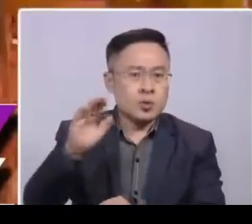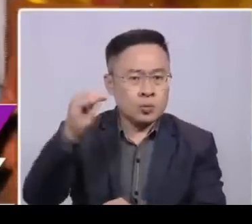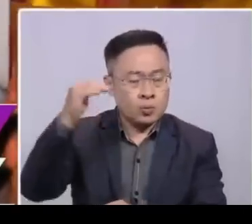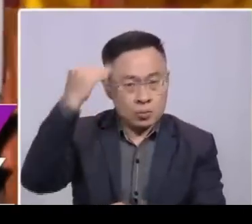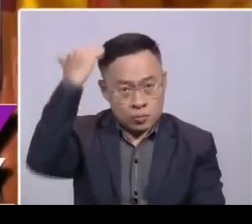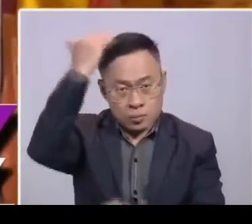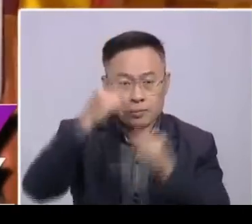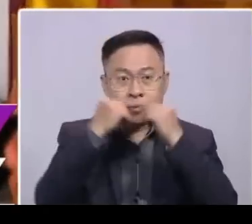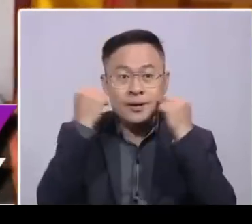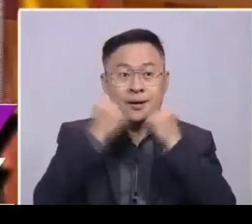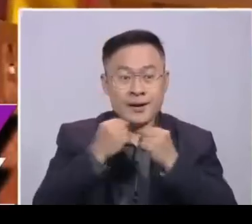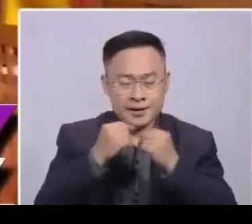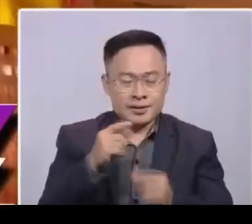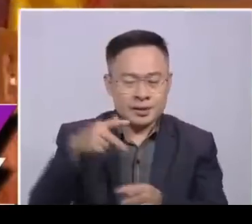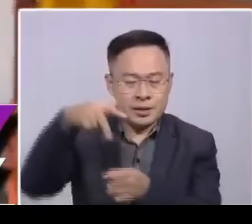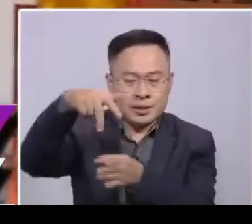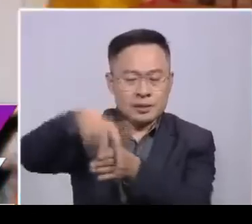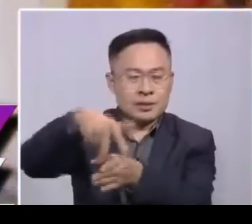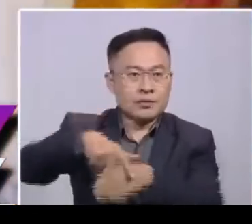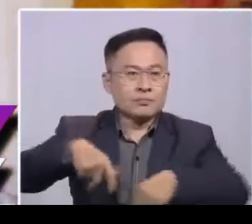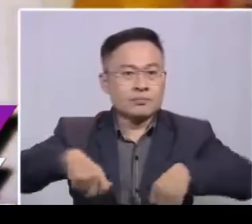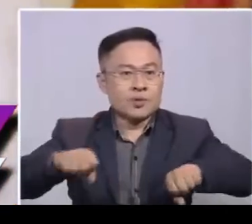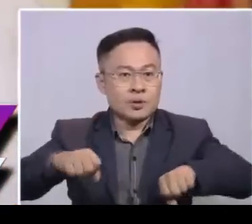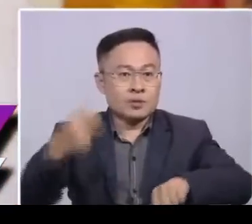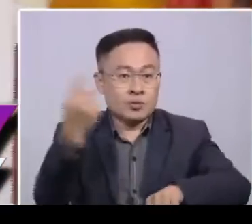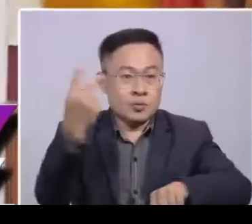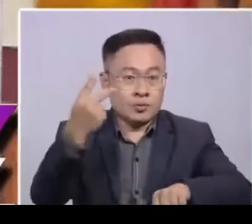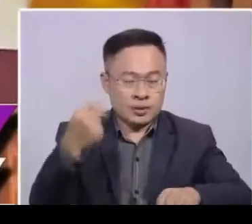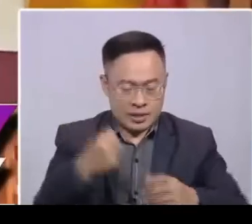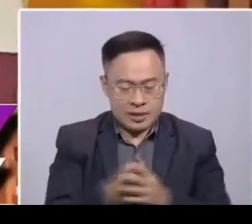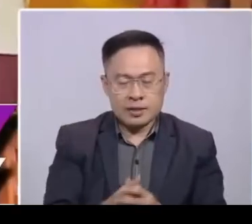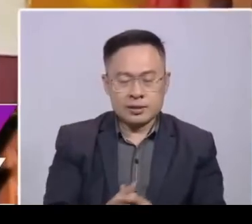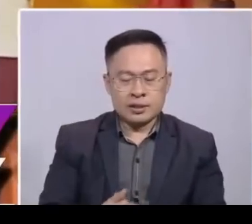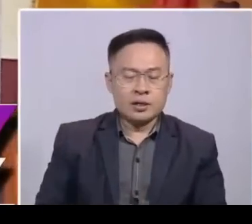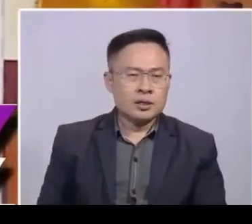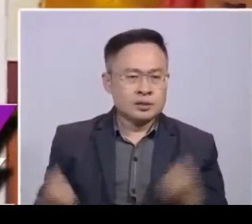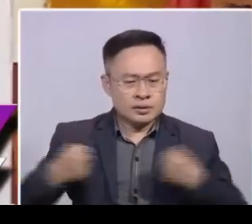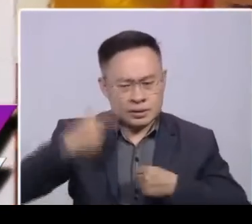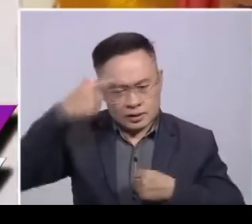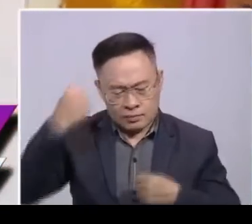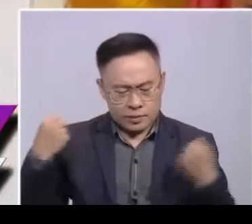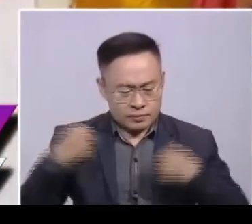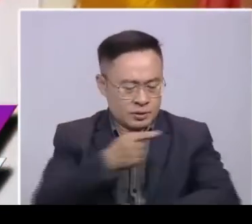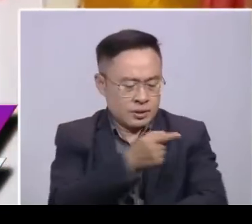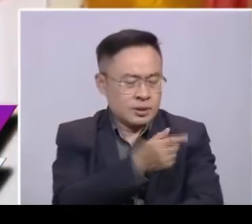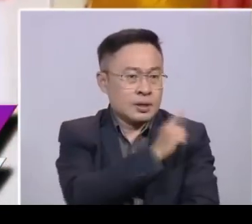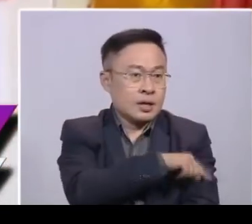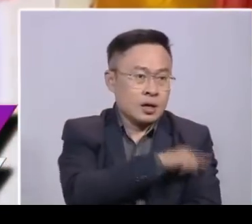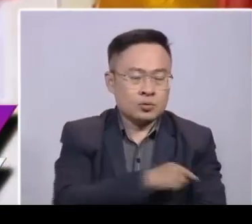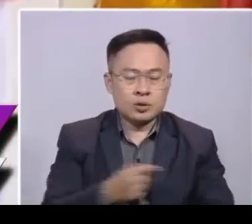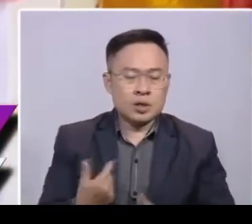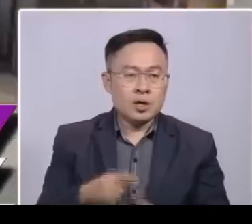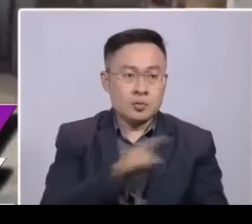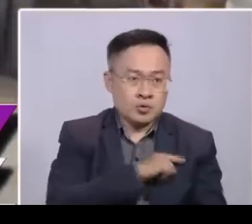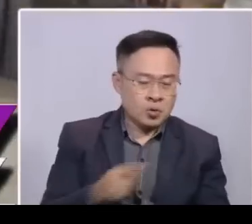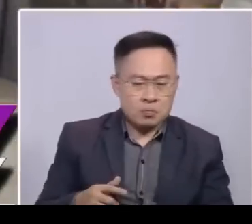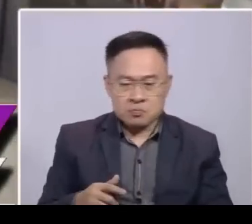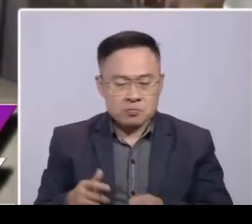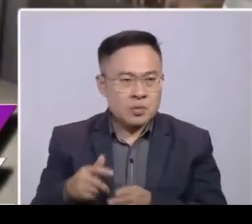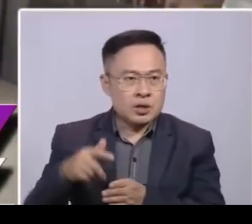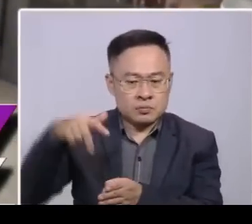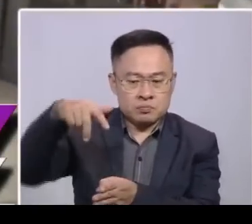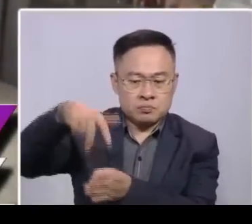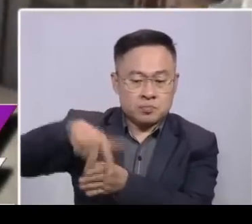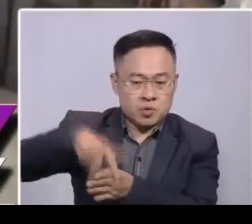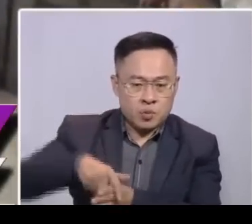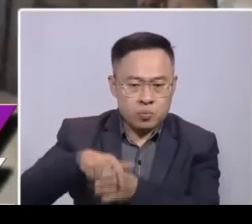านเลี้ยงและก็ทำหน้าที่คุ้มครองกำนันนกในระหว่างการจัดงานเลี้ยงรวมถึงคุ้มครองกำนันนกออกจากที่เกิดเหตุหลังเกิด